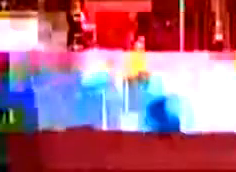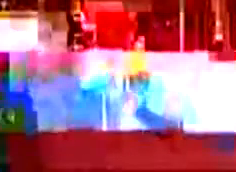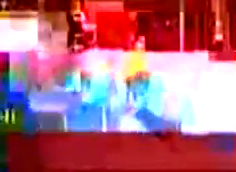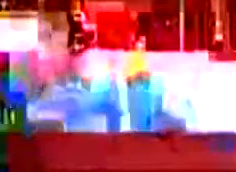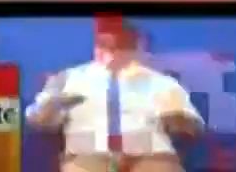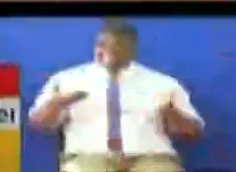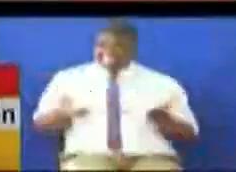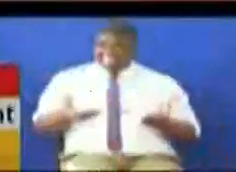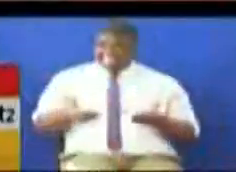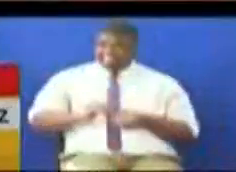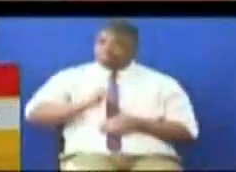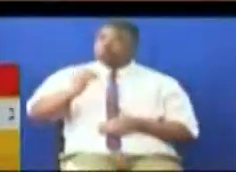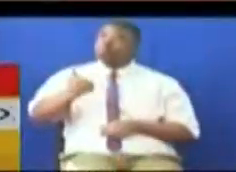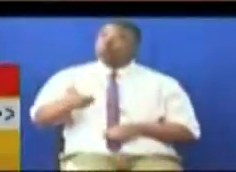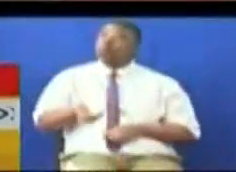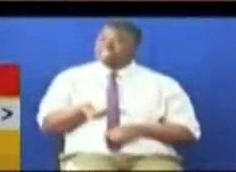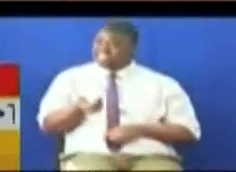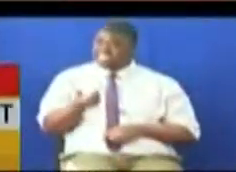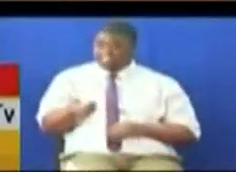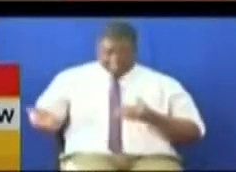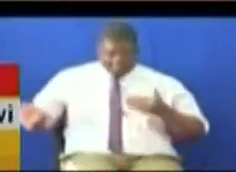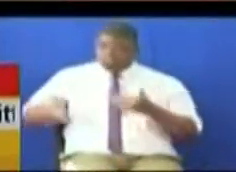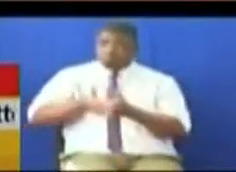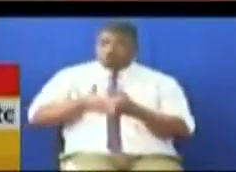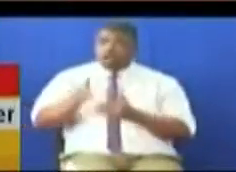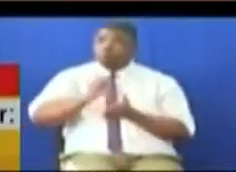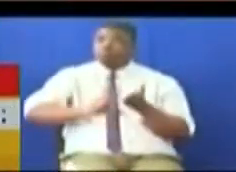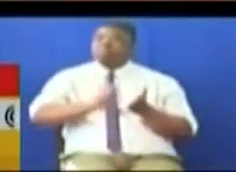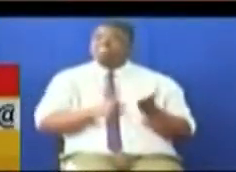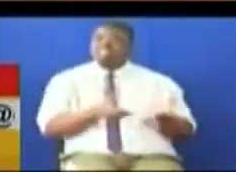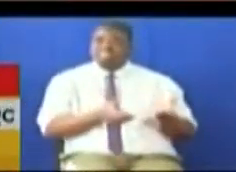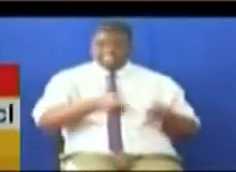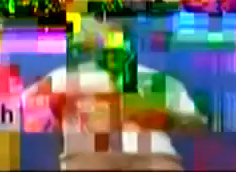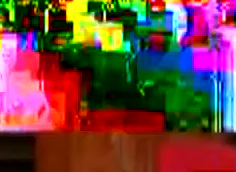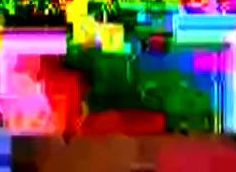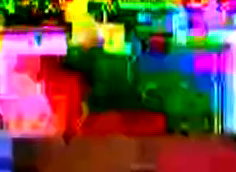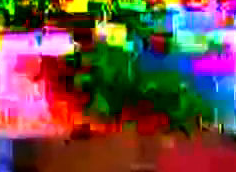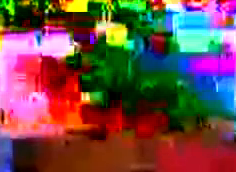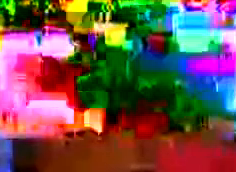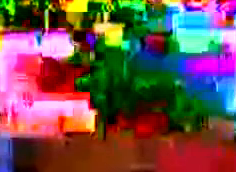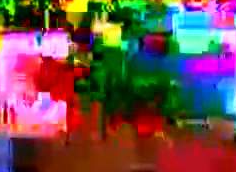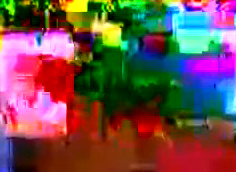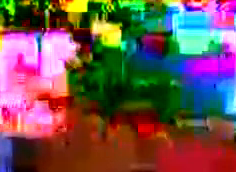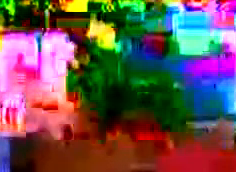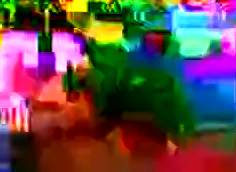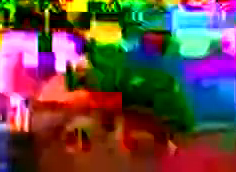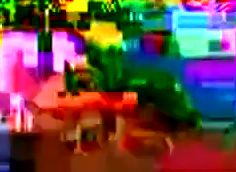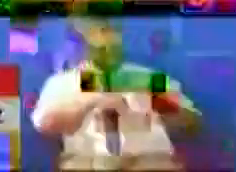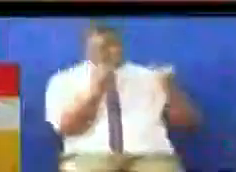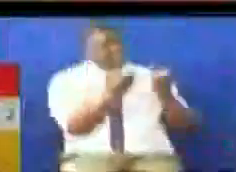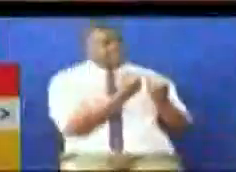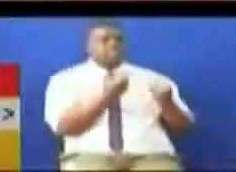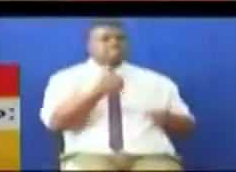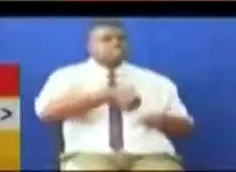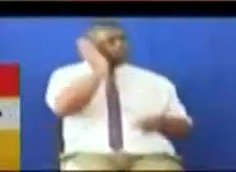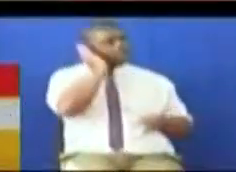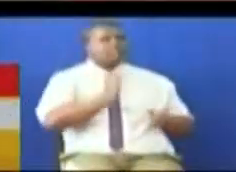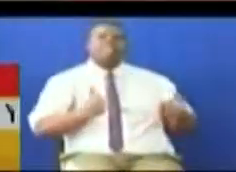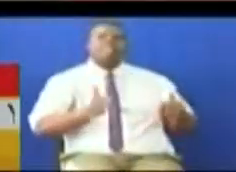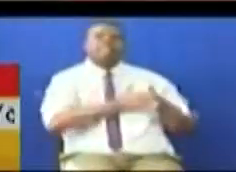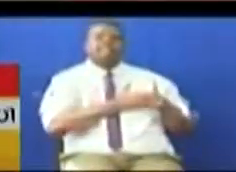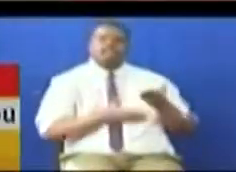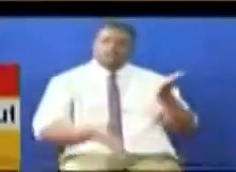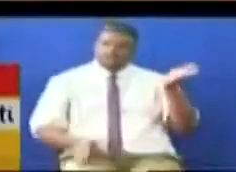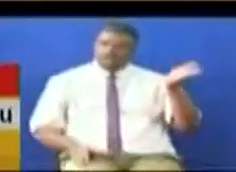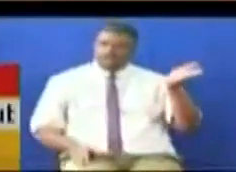kabisa kufanya hiyo huduma, pamoja na kwamba sisi bunge tunaendelea na bunge hapa, taasisi kubwa ya serikali, lakini wao pamoja na umuhimu